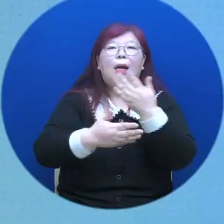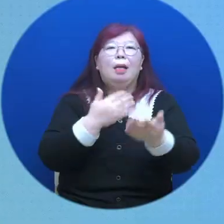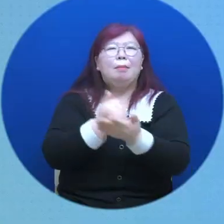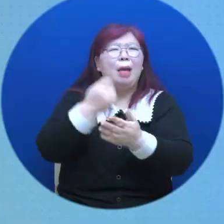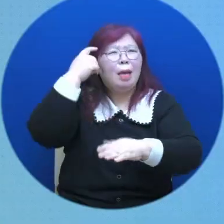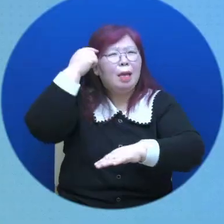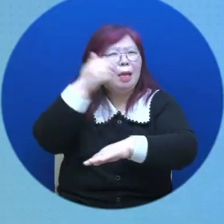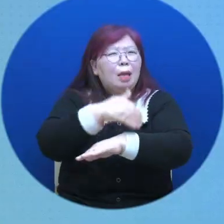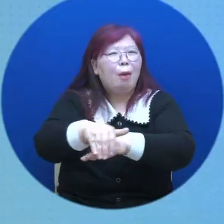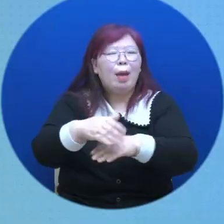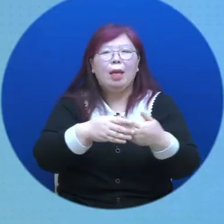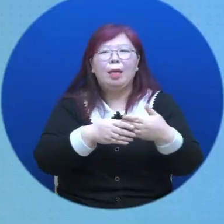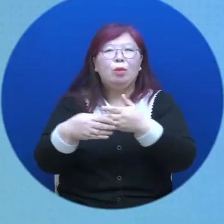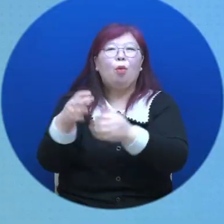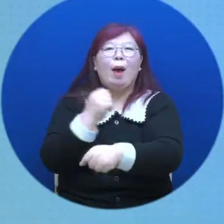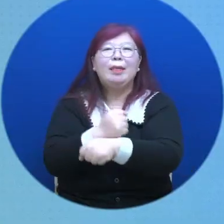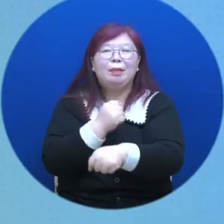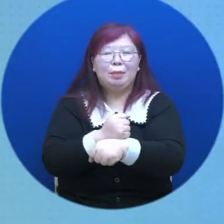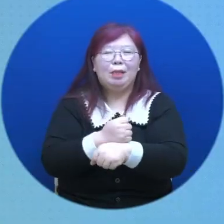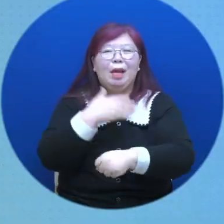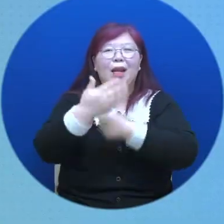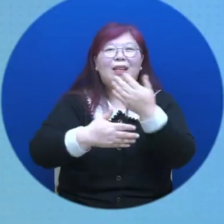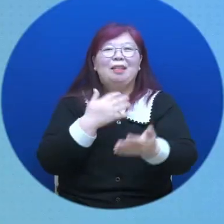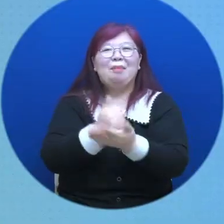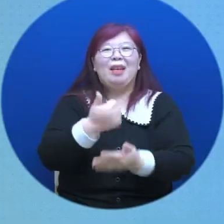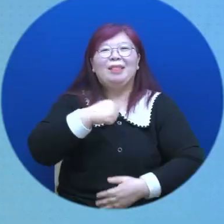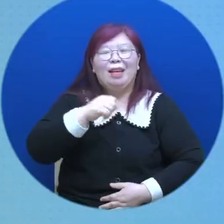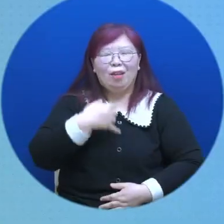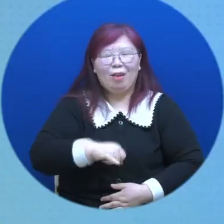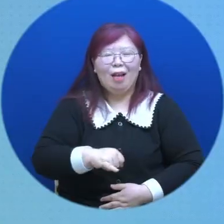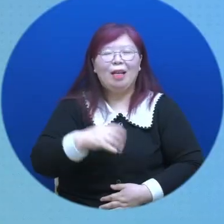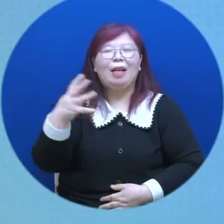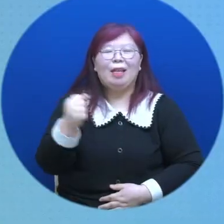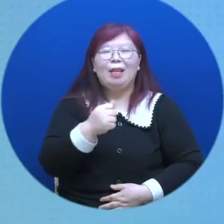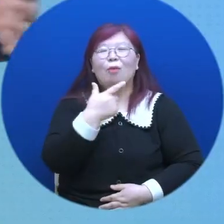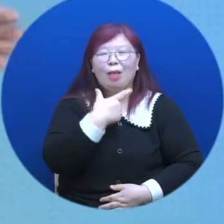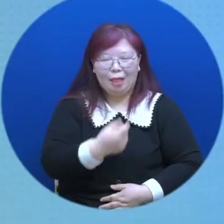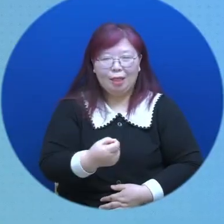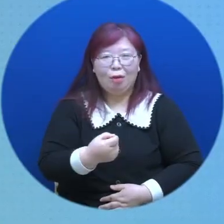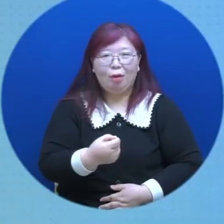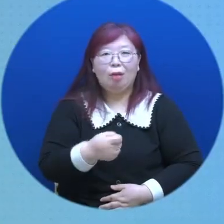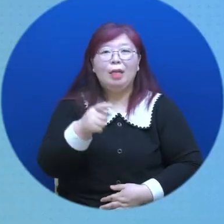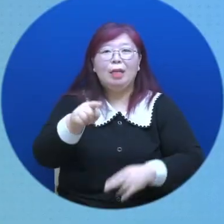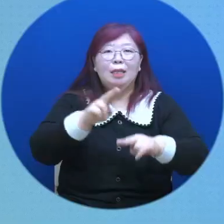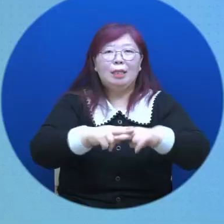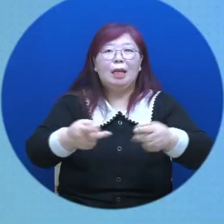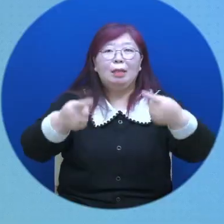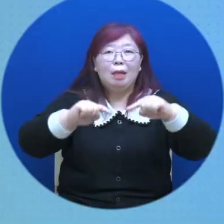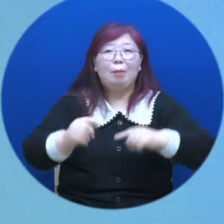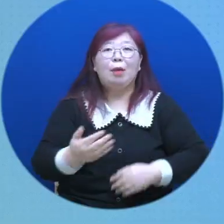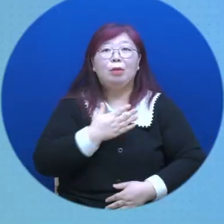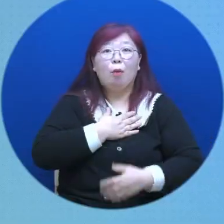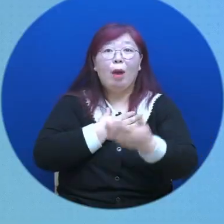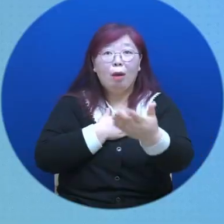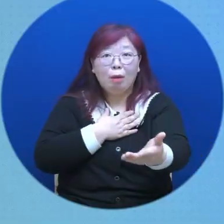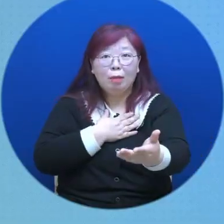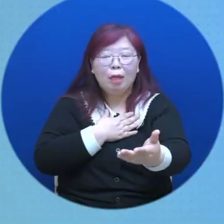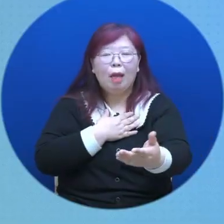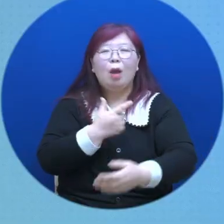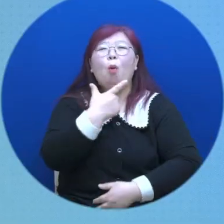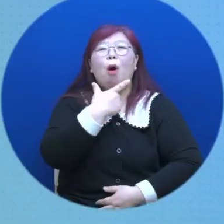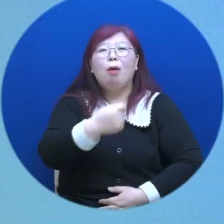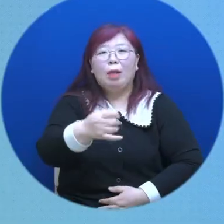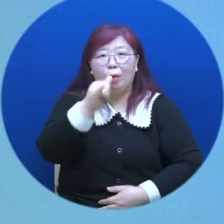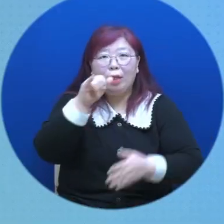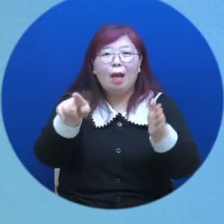계획과 인도하심을 하나님의 자녀들이 갖기를 원하는 것, 이것이 오늘 이 자리에 참여한 저와 여러분에게 원하고